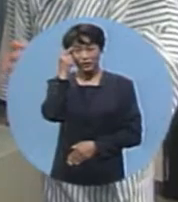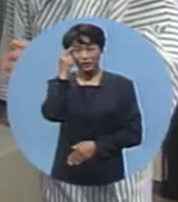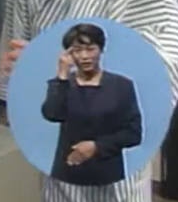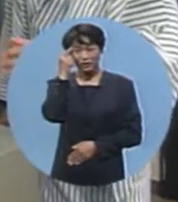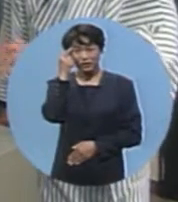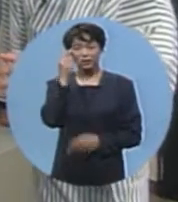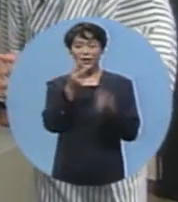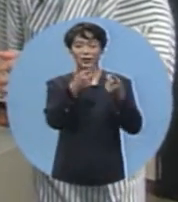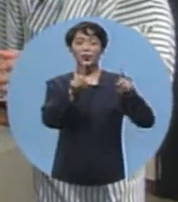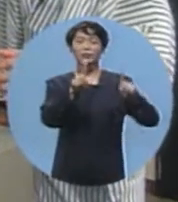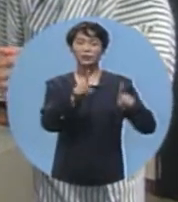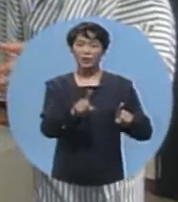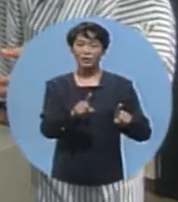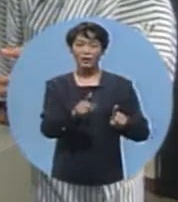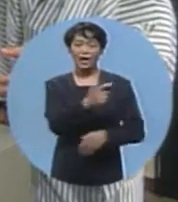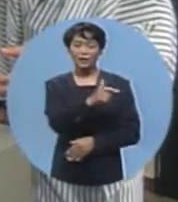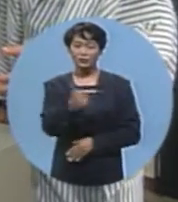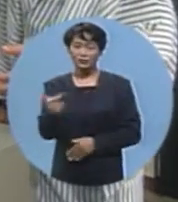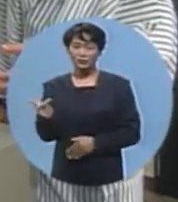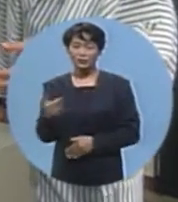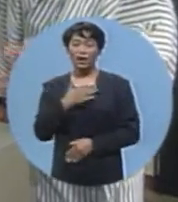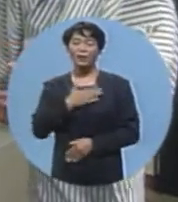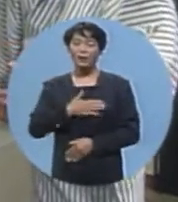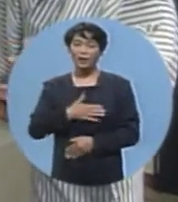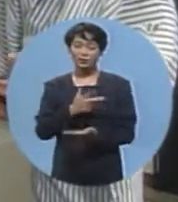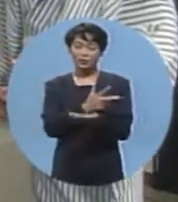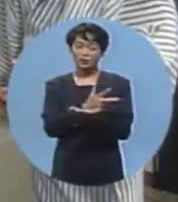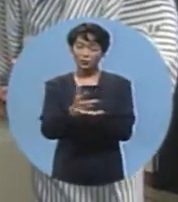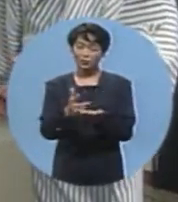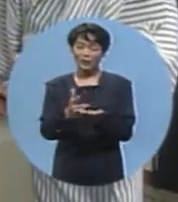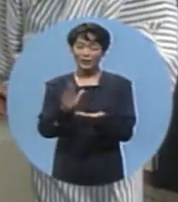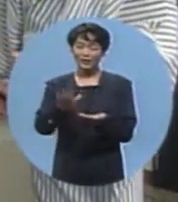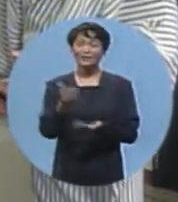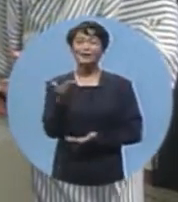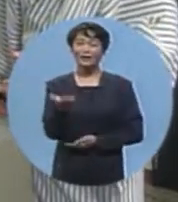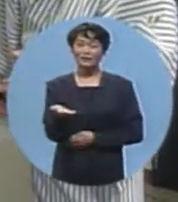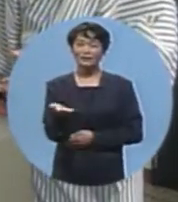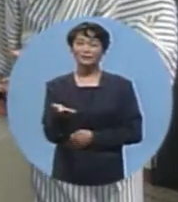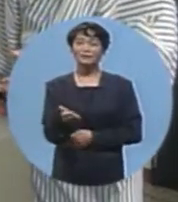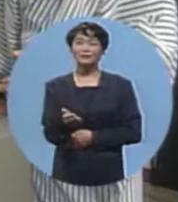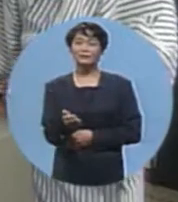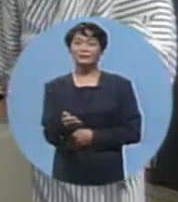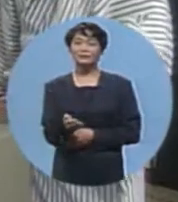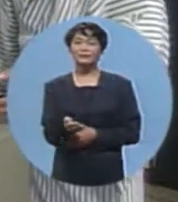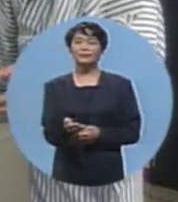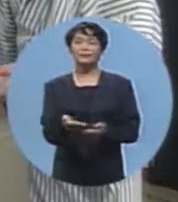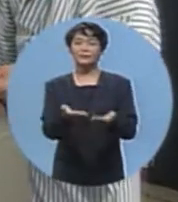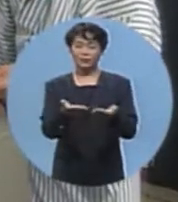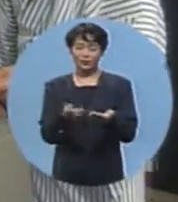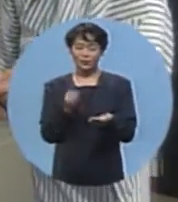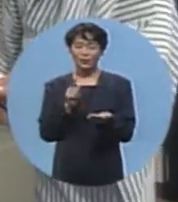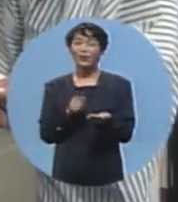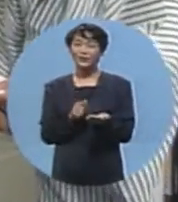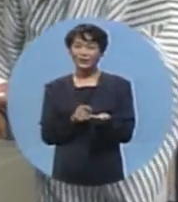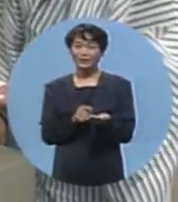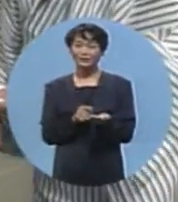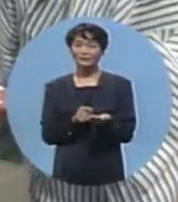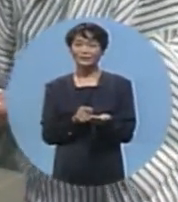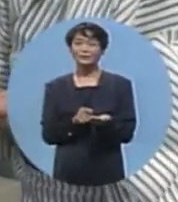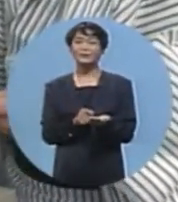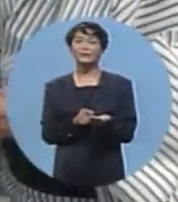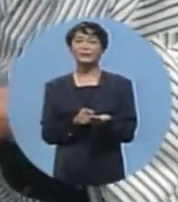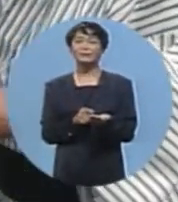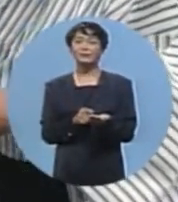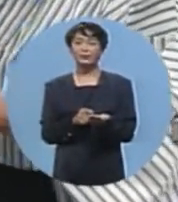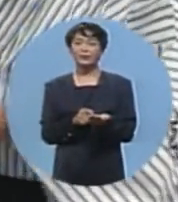行事だとか催し物の分かるようなその資料みたいなのありますか？ ございます。こちらなんです ね。あ、これですか？ 旅行者ガイド。 は